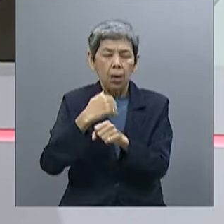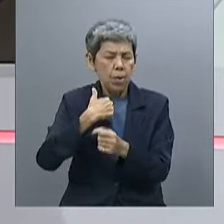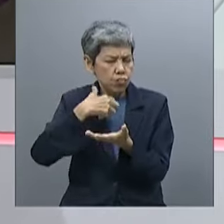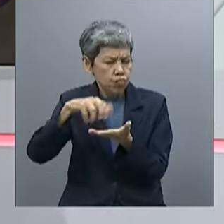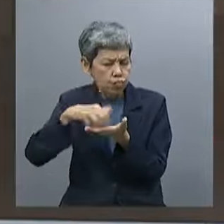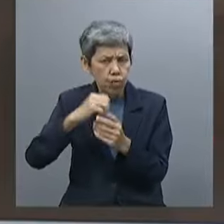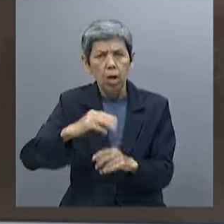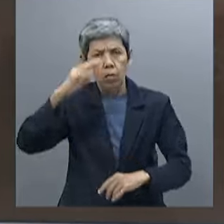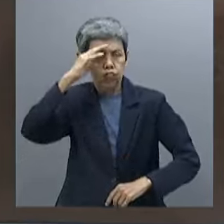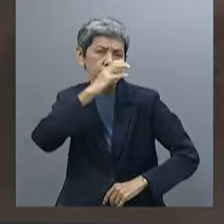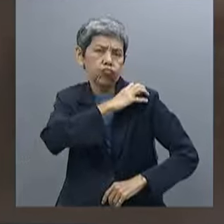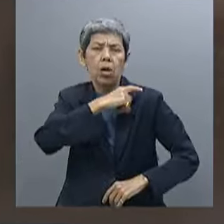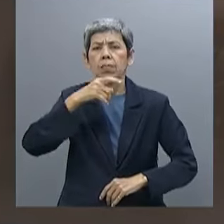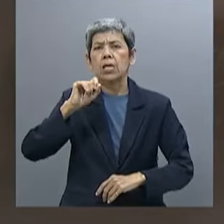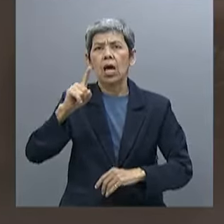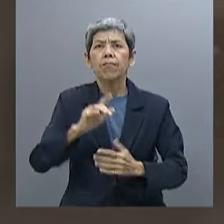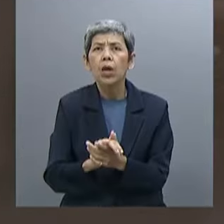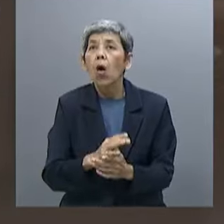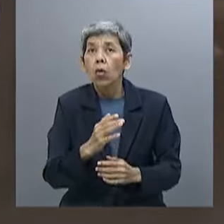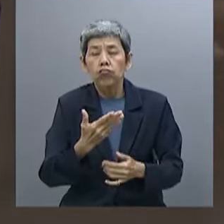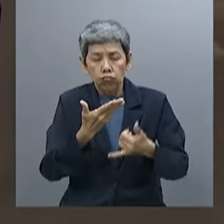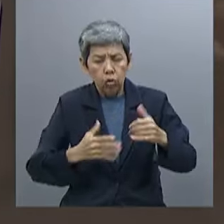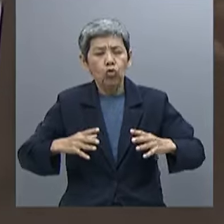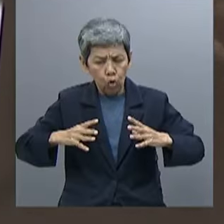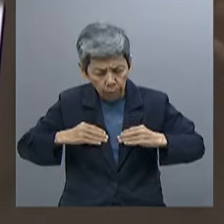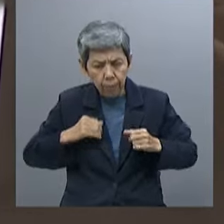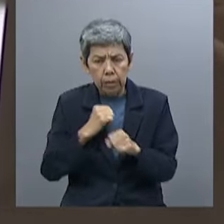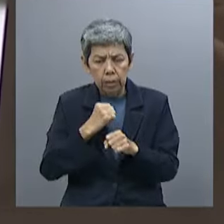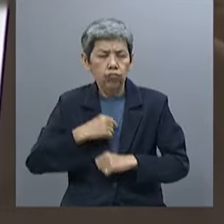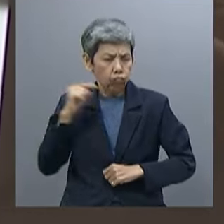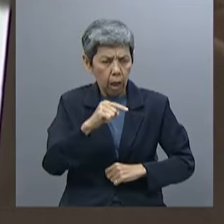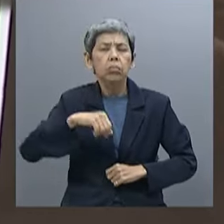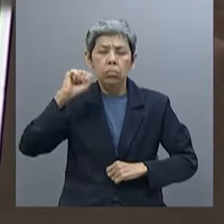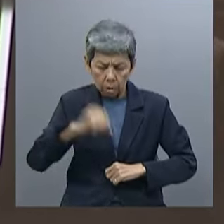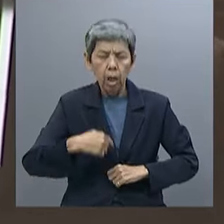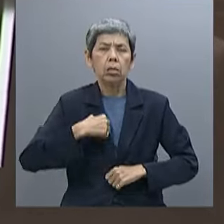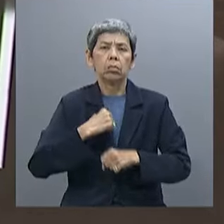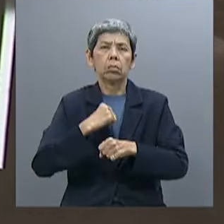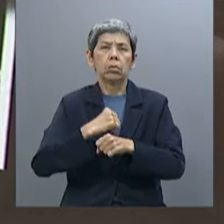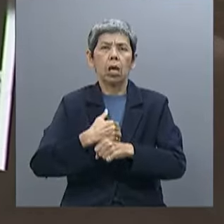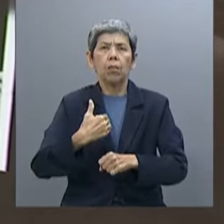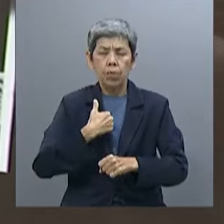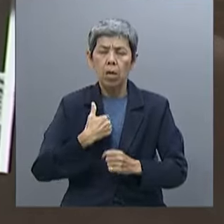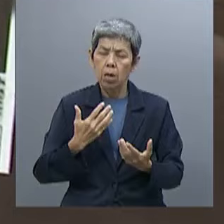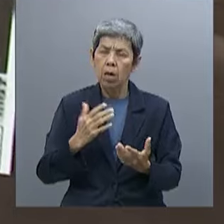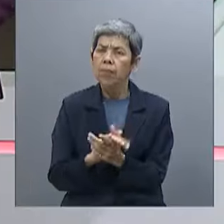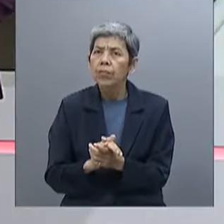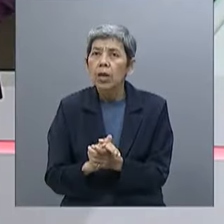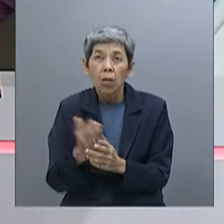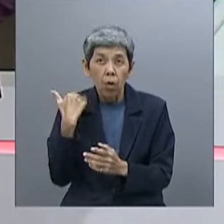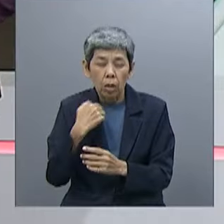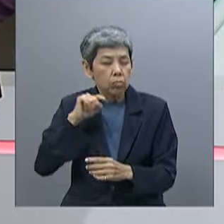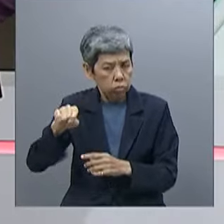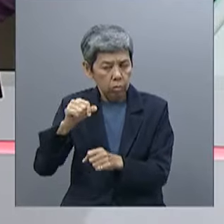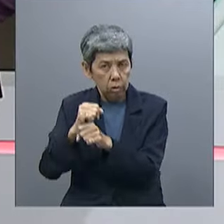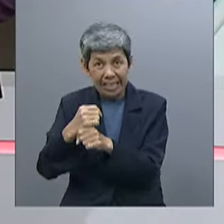พูดของพลโทพิสารว่าท่านยอมรับว่าเป็นผู้สั่งสลายการชุมนุมด้วยความจำเป็นณขณะนั้นค่